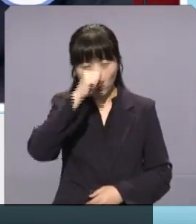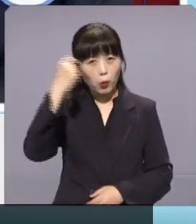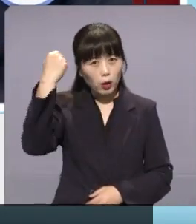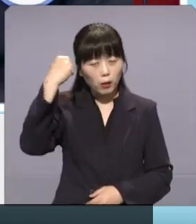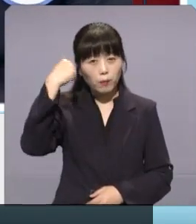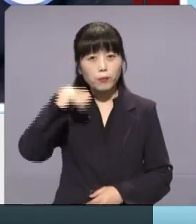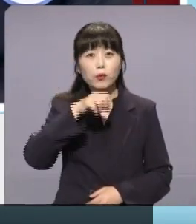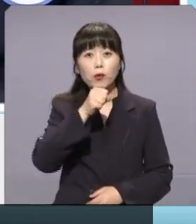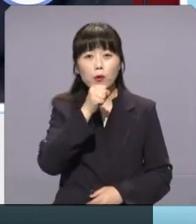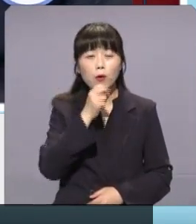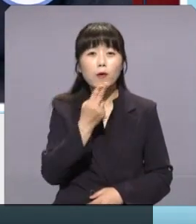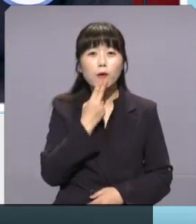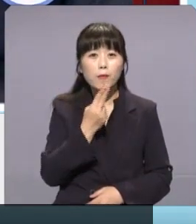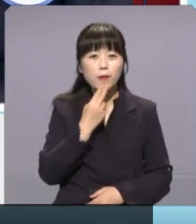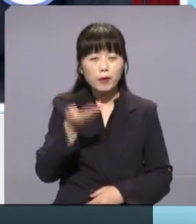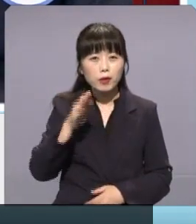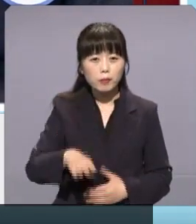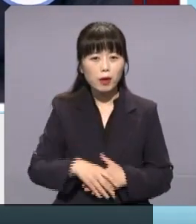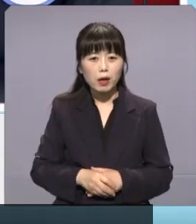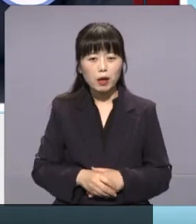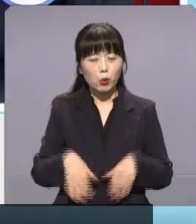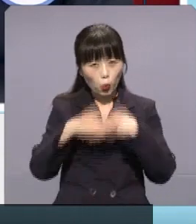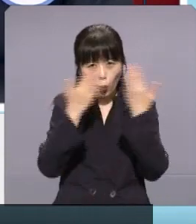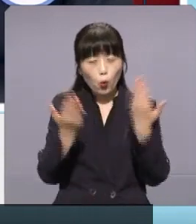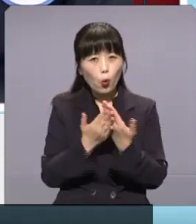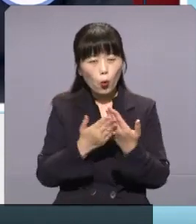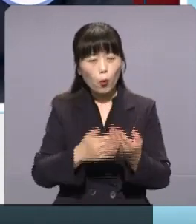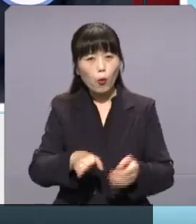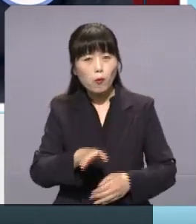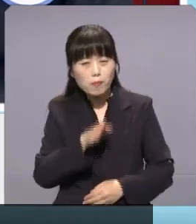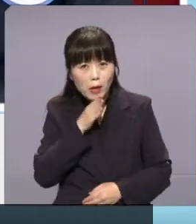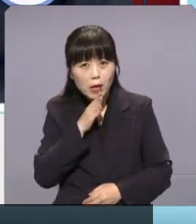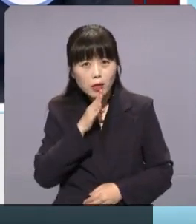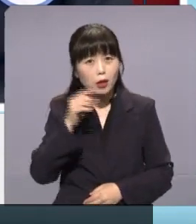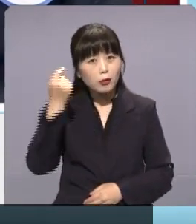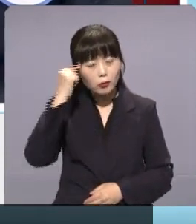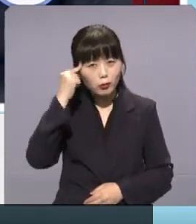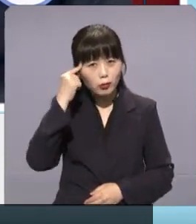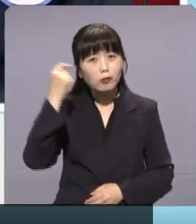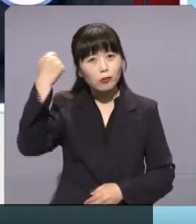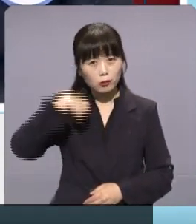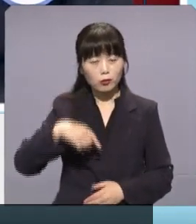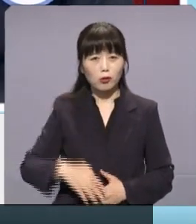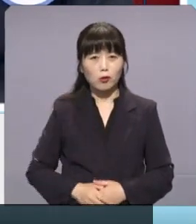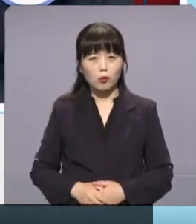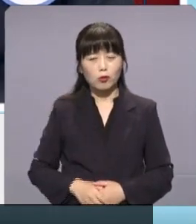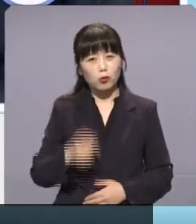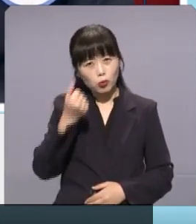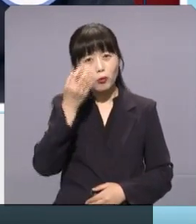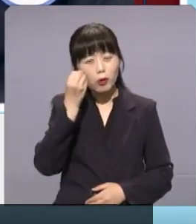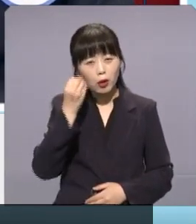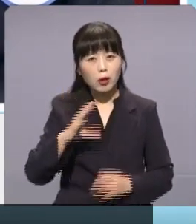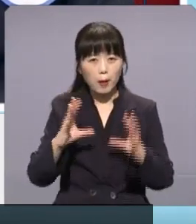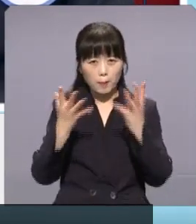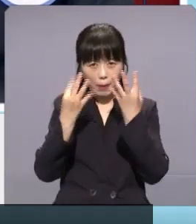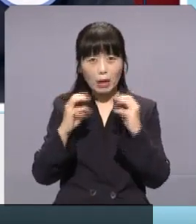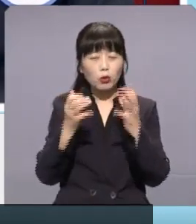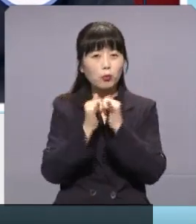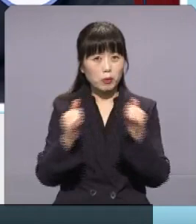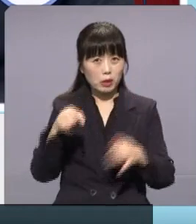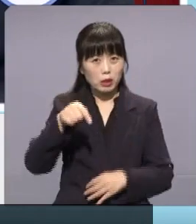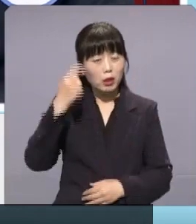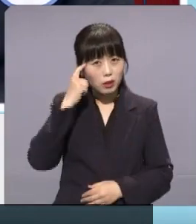않던 간에 유 전 의원의 말이 왜 다 맞아 보이는 거죠? 그게 참 희한하잖아요. 그러니까 아마 많은 국민들이